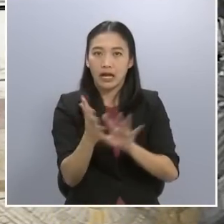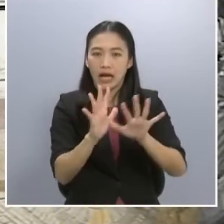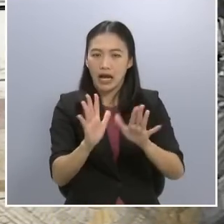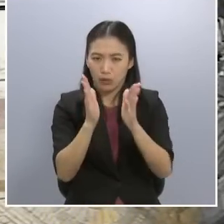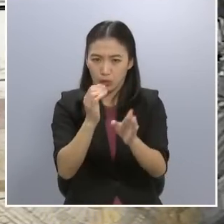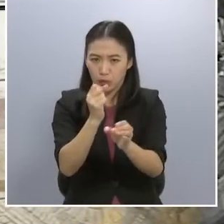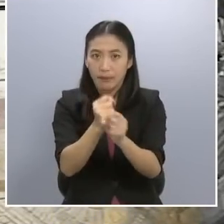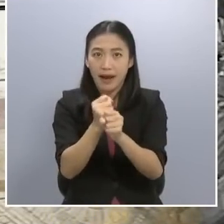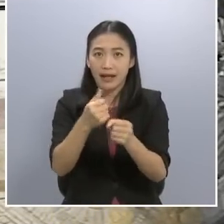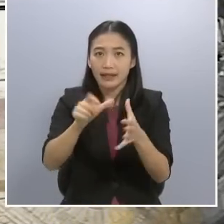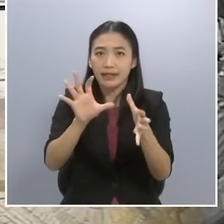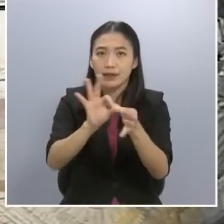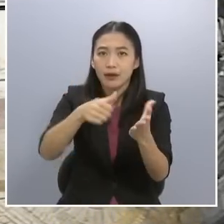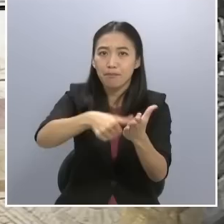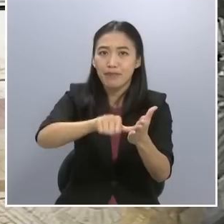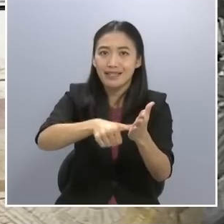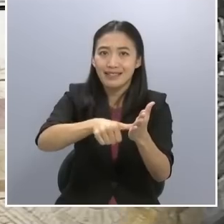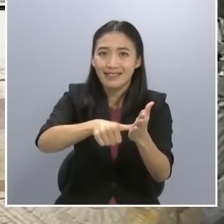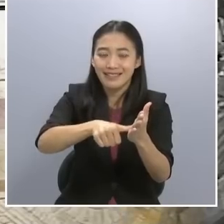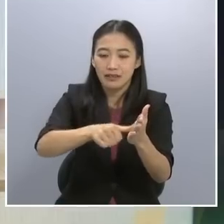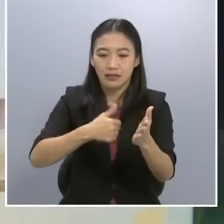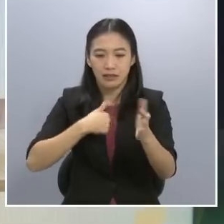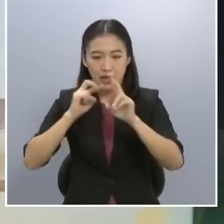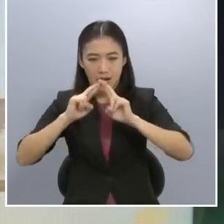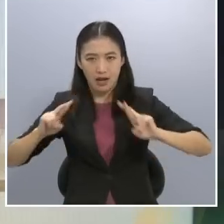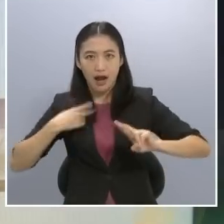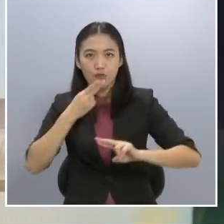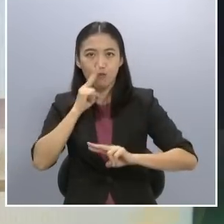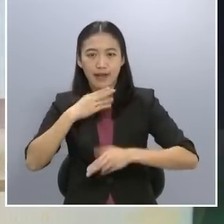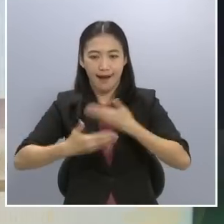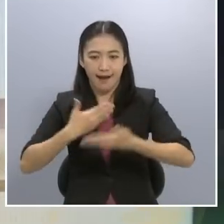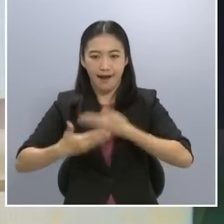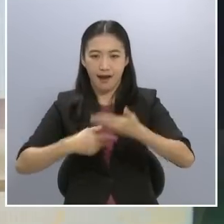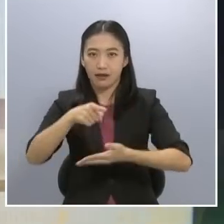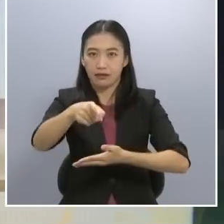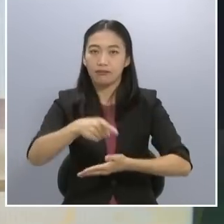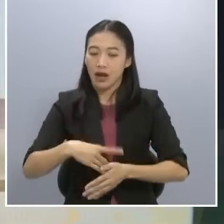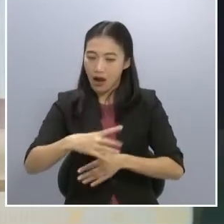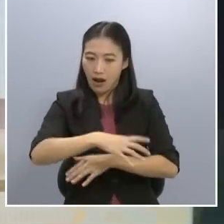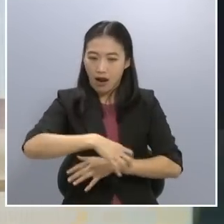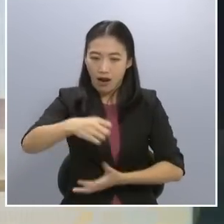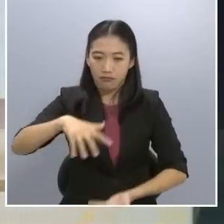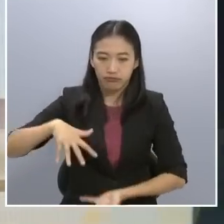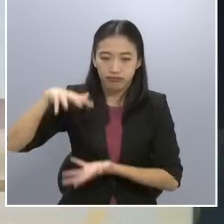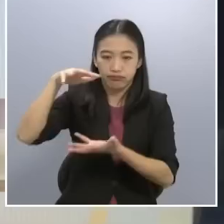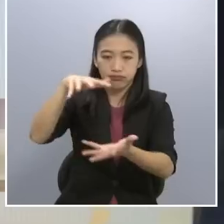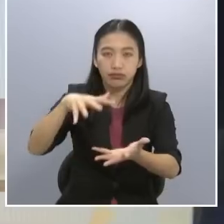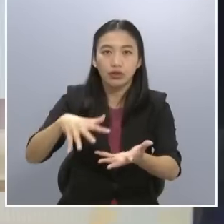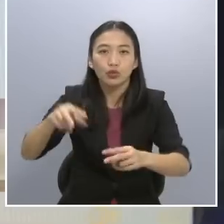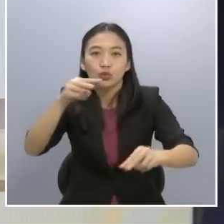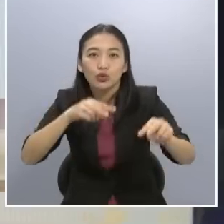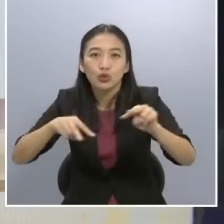าก็ให้ขึ้นไป2แคตตอนเอาไปตรวจในรถผมก็สงสัยประการแรกตรวจก็ตรวจตรงได้เอาขึ้นไปตรวจในรถทำไมสุดท้ายปราก